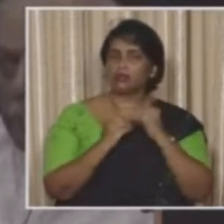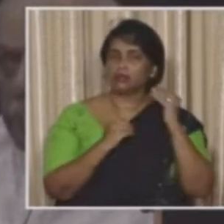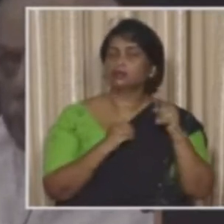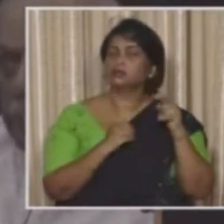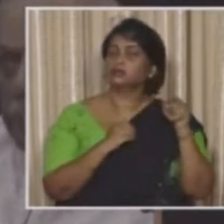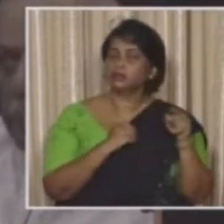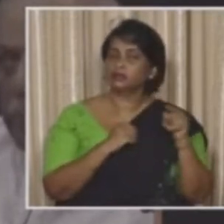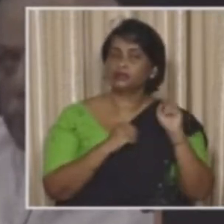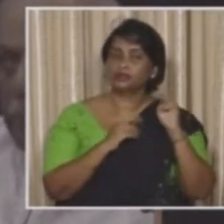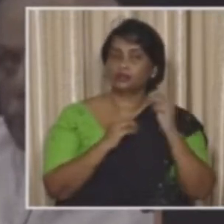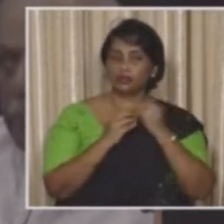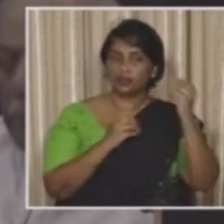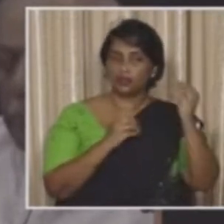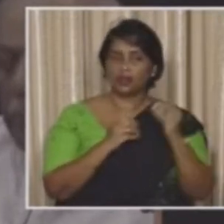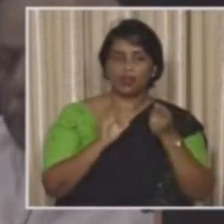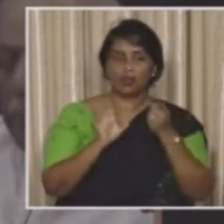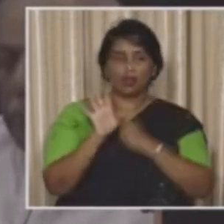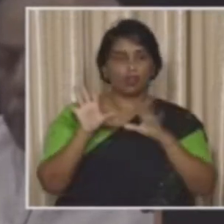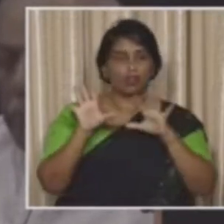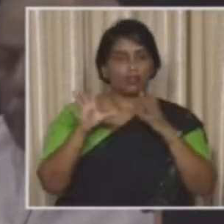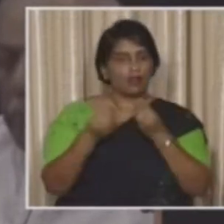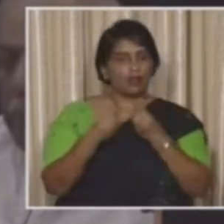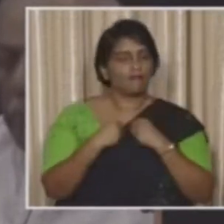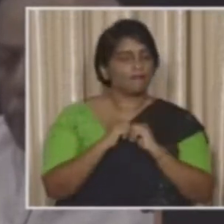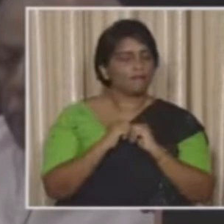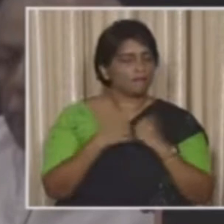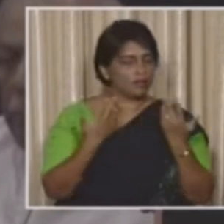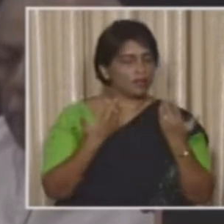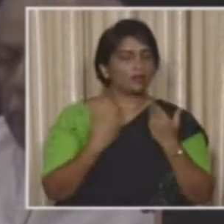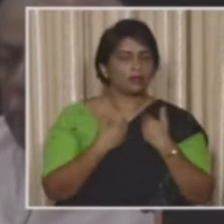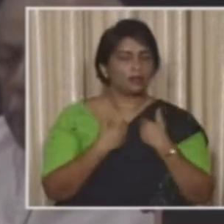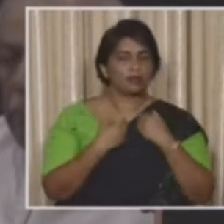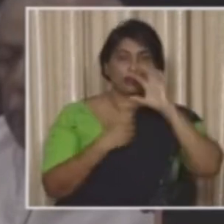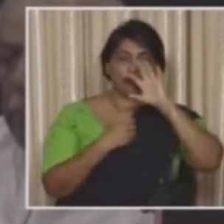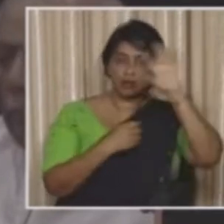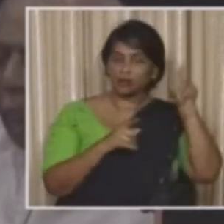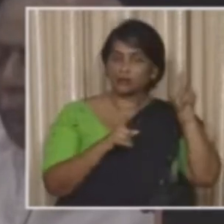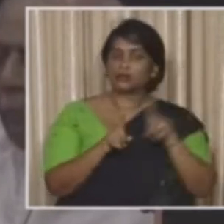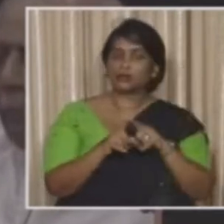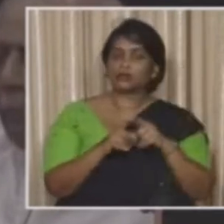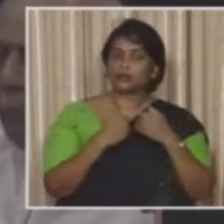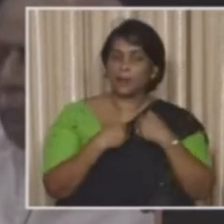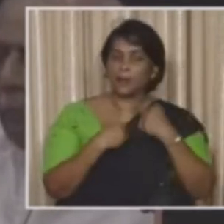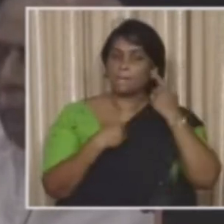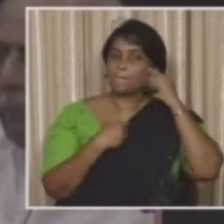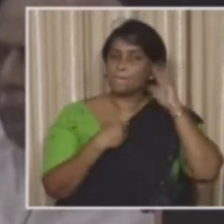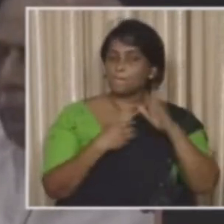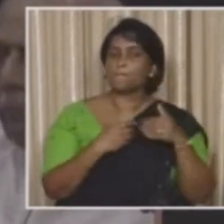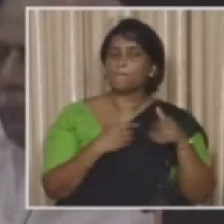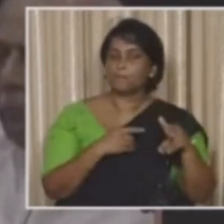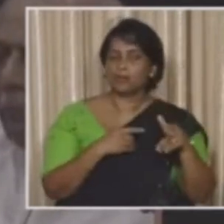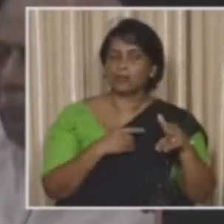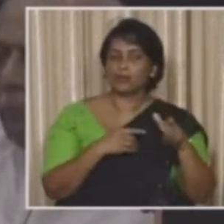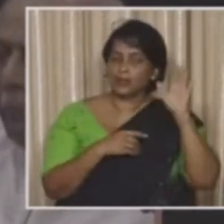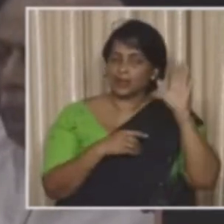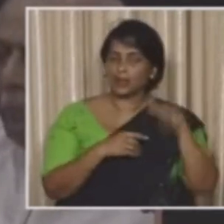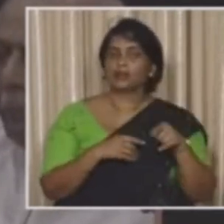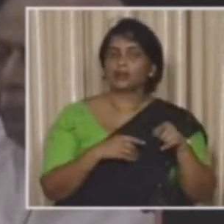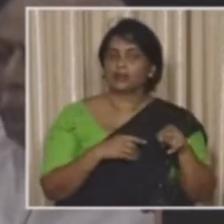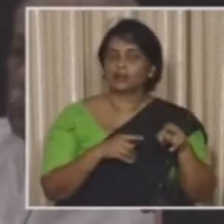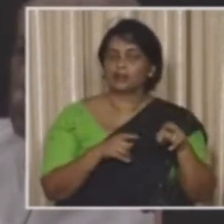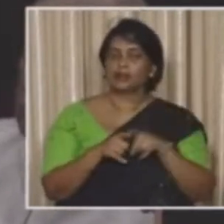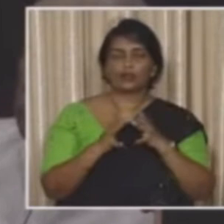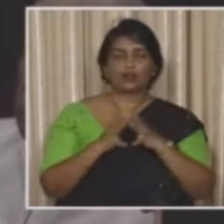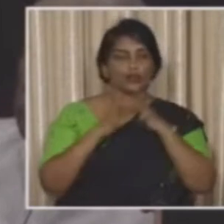ඒ ආයත 30ක් දීලා අපි අන්තිම අවුරුදු 10 අරගෙන වැඩක් නැහැ එහෙනම් අනික් රටවල වගේ ඒත් මම බලාපොරොත්තු වෙනවා මේ ගැන එයි කියලා මොකද